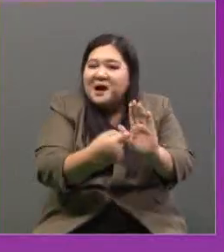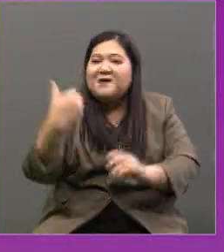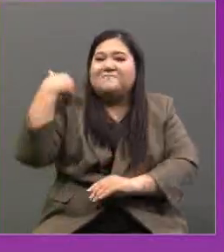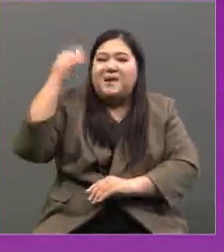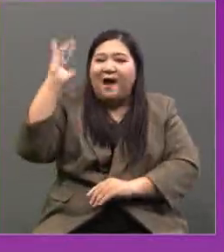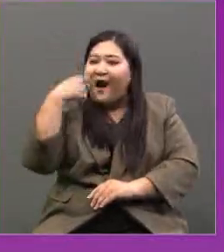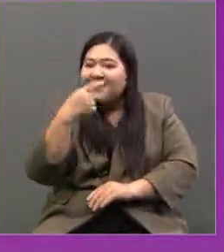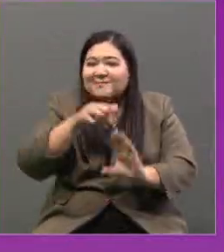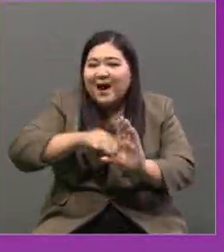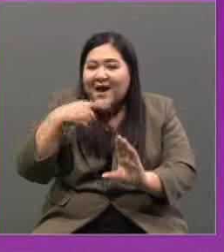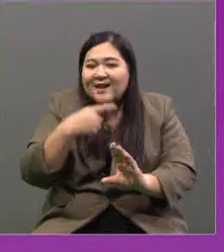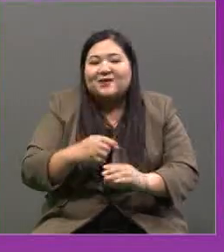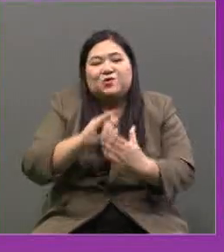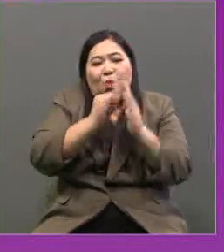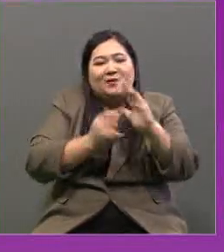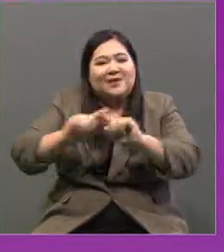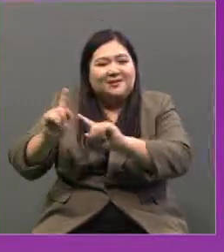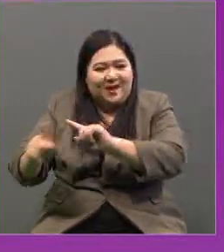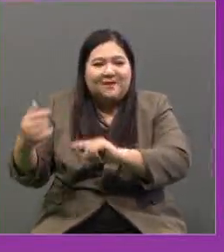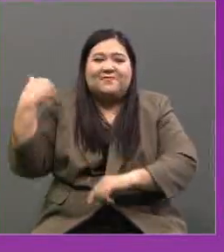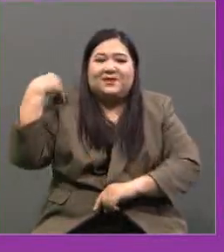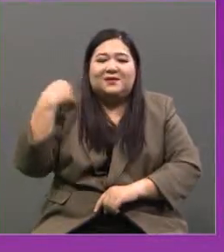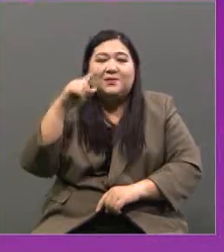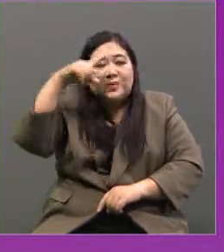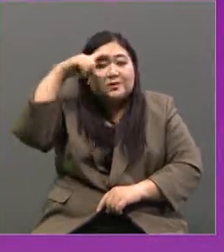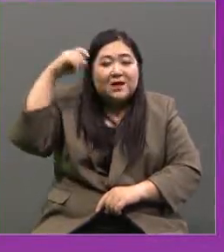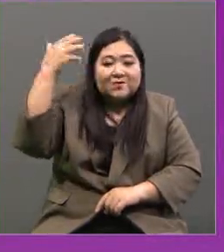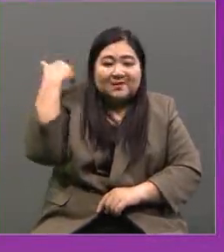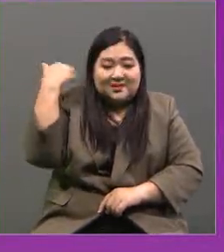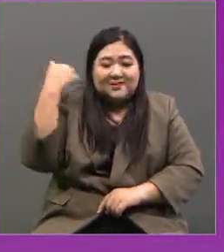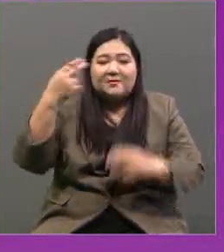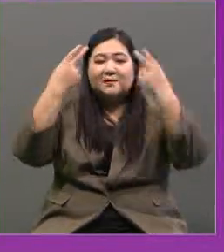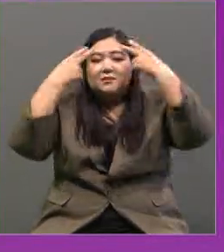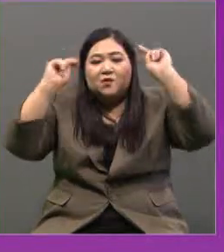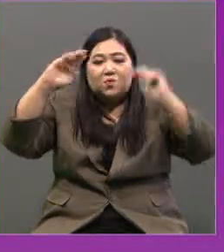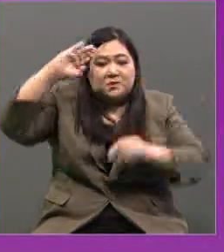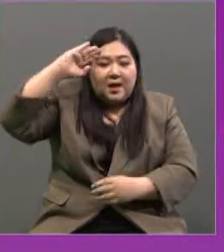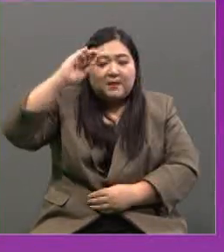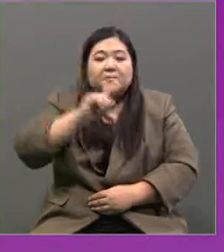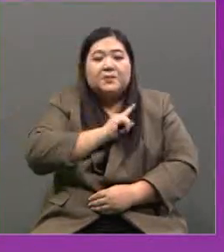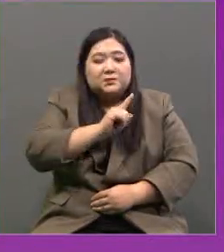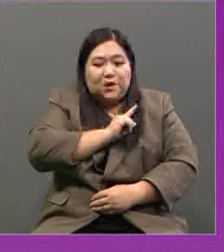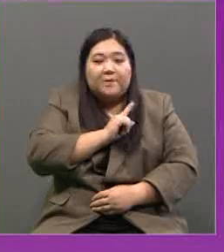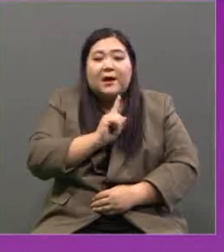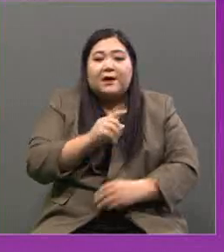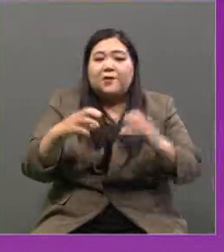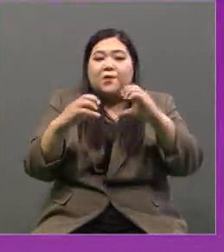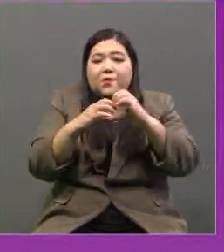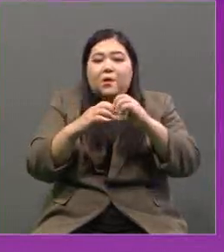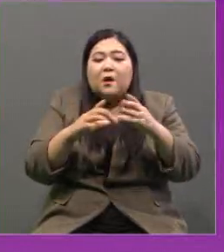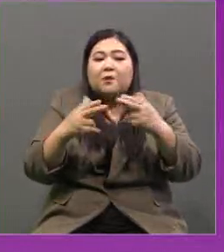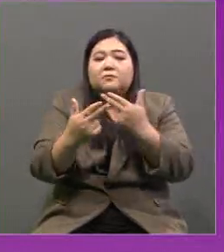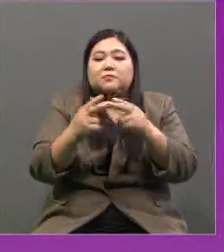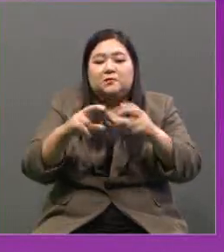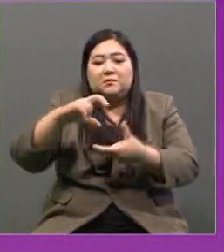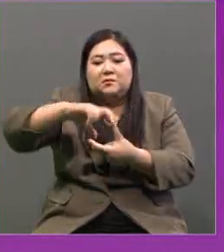ใหญ ่ ๆอย่างต่อเนื่องก็ในช่วงวันเสาร์ที่ผ่านมาใช่ไหมคะพลเอกประยุทธ์ก็ในฐานะในส่วนของพรรครวมไทยสร้างชาติเ